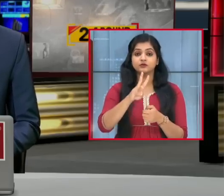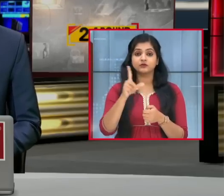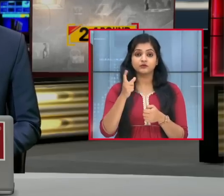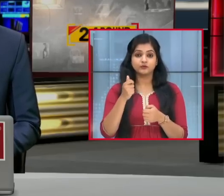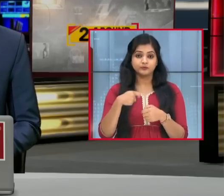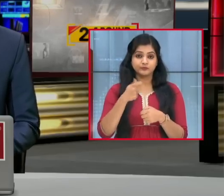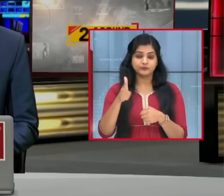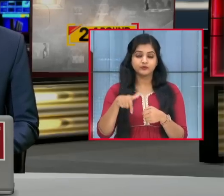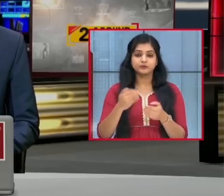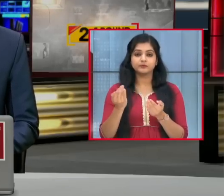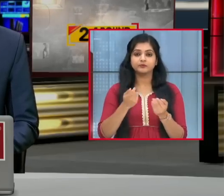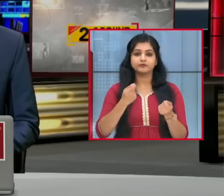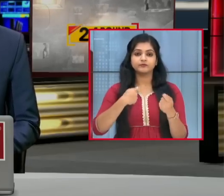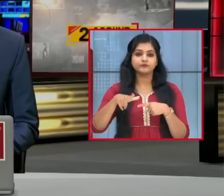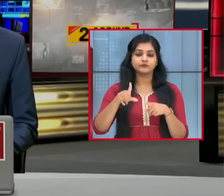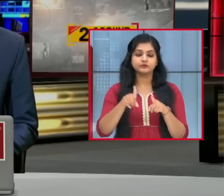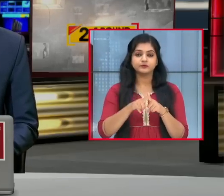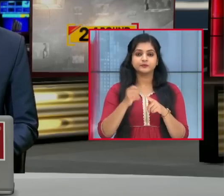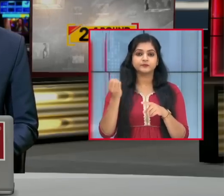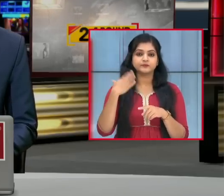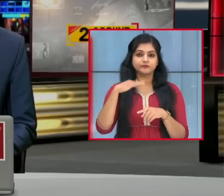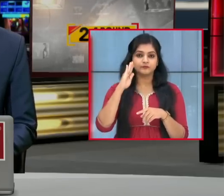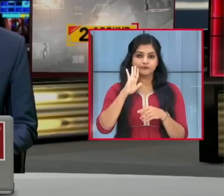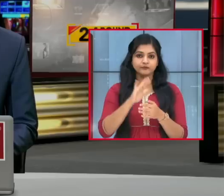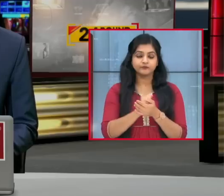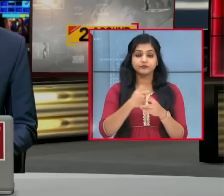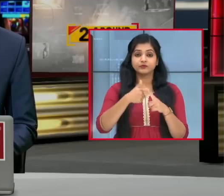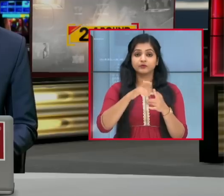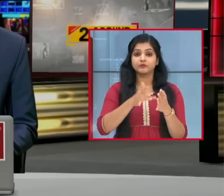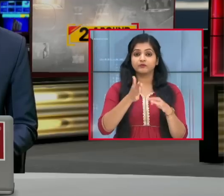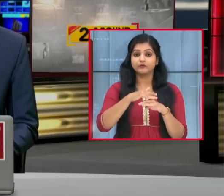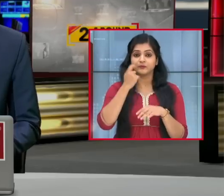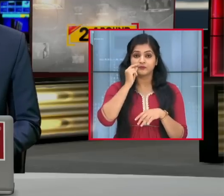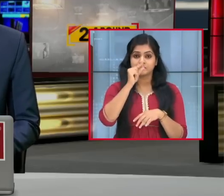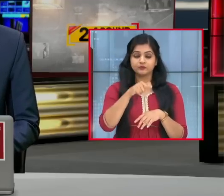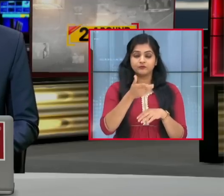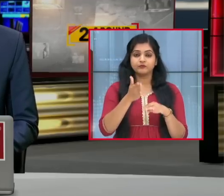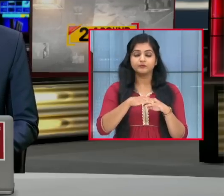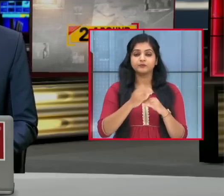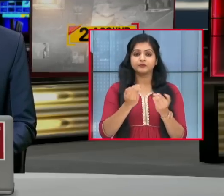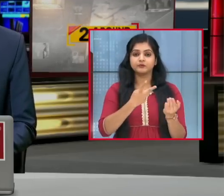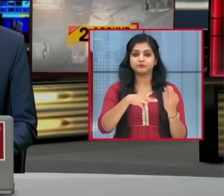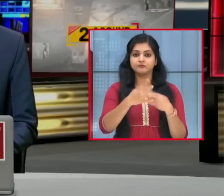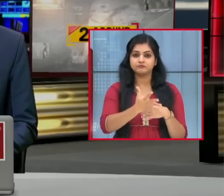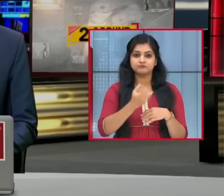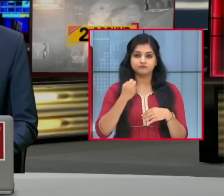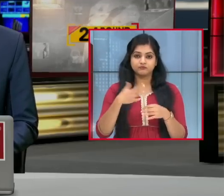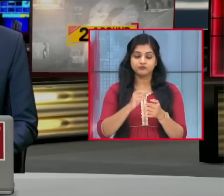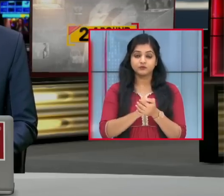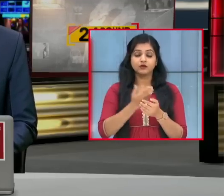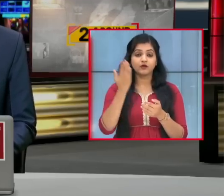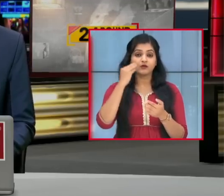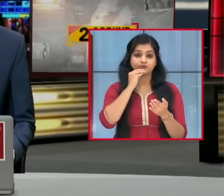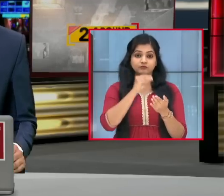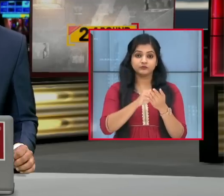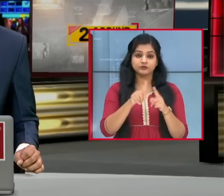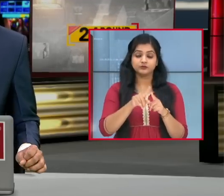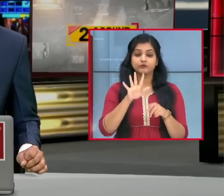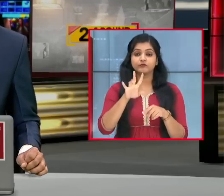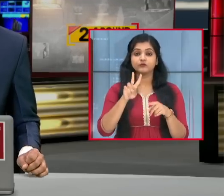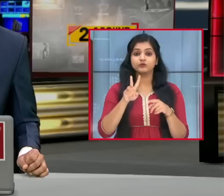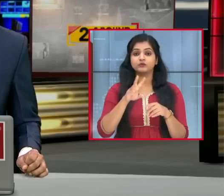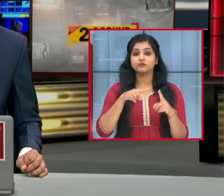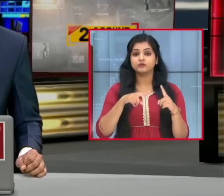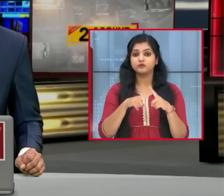നൽകിയാണ് കുഞ്ഞിനെ വിറ്റതെന്നാണ് വിവരം. കരമന സ്വദേശിയിൽ നിന്ന് പോലീസ് കുഞ്ഞിനെ വീണ്ടെടുത്തു. മുൻകൂട്ടി നിശ്ചയിച്ച പ്രകാരം 52,000 രൂപ അഡ്വാൻസ്